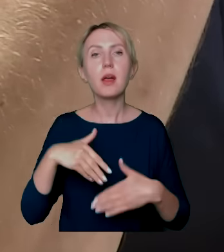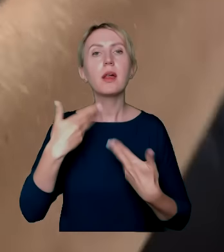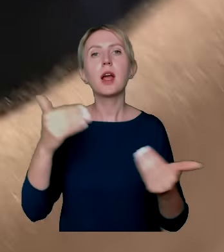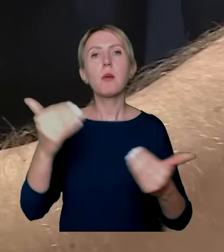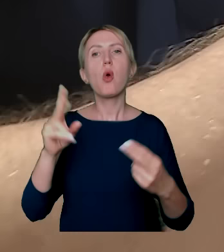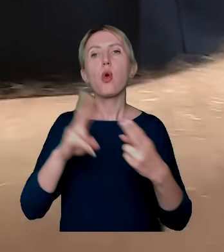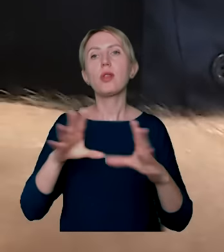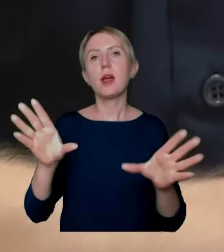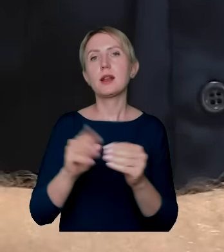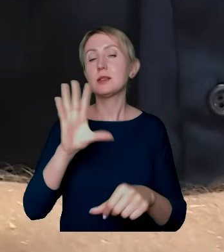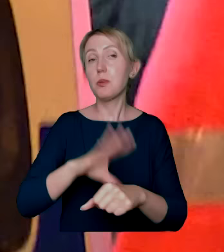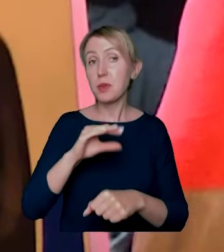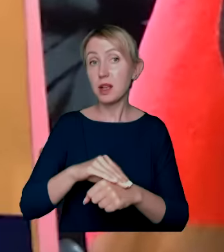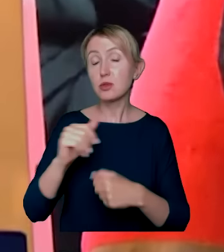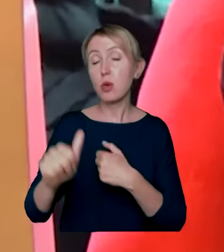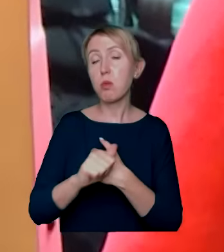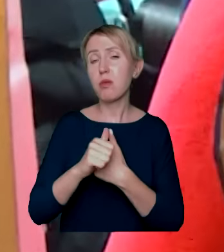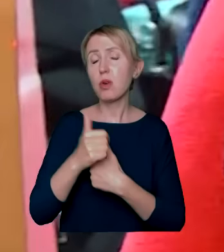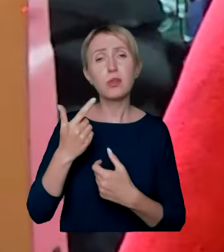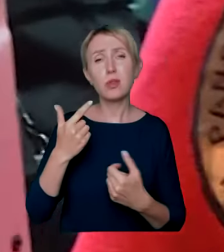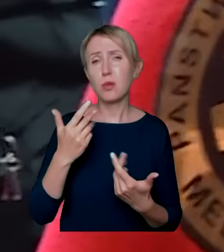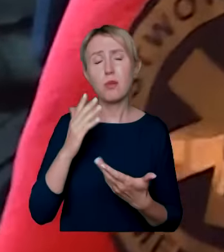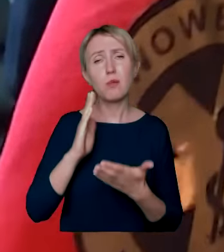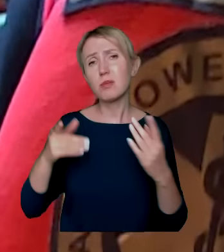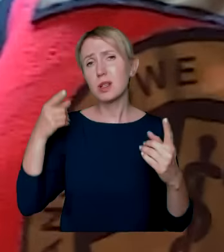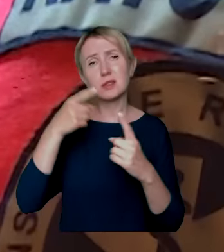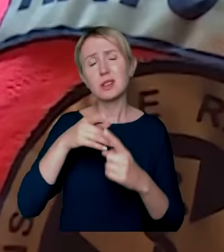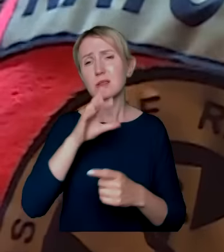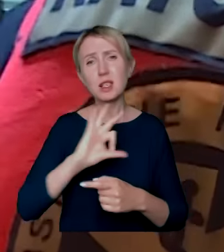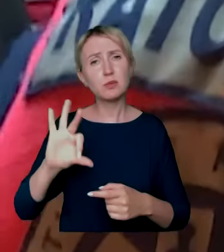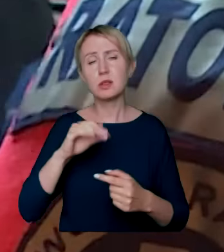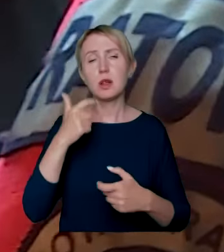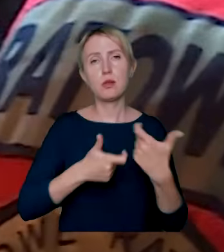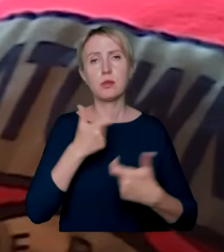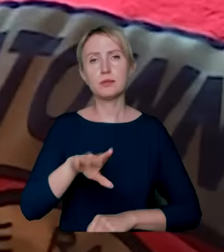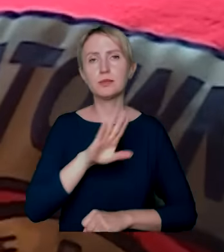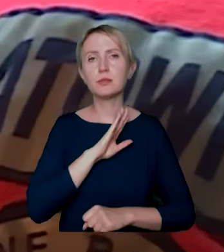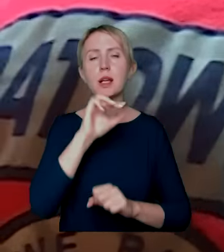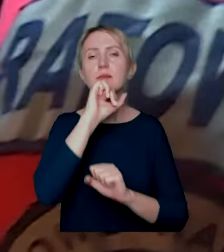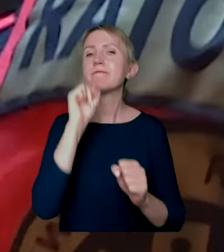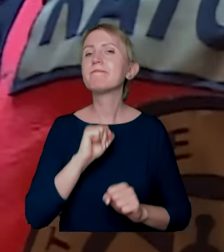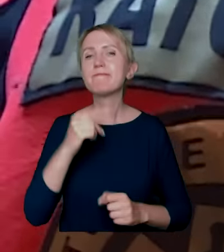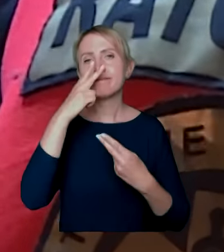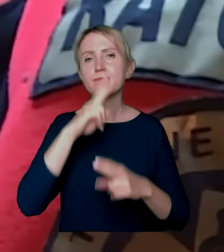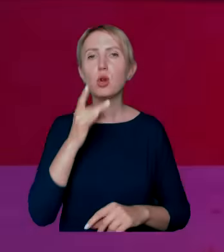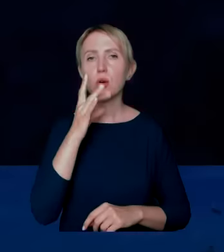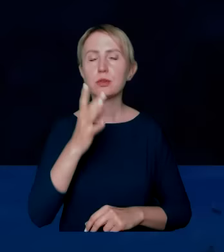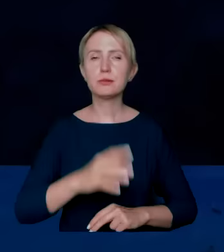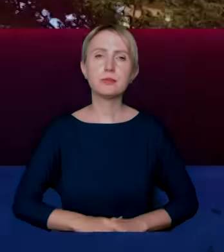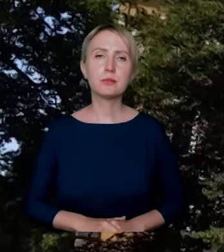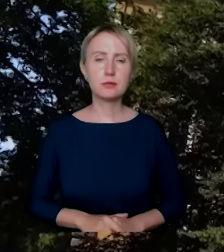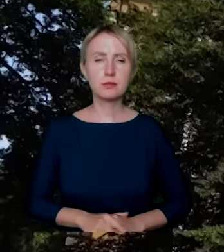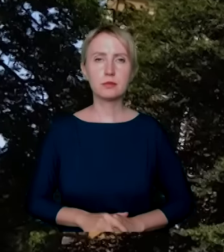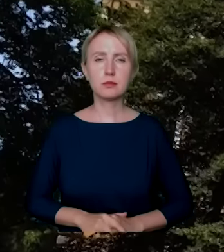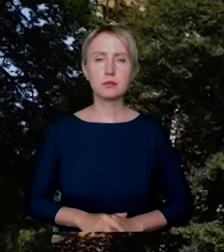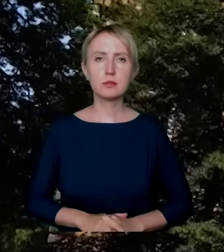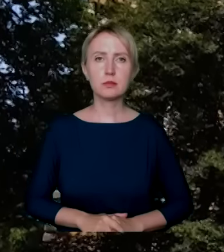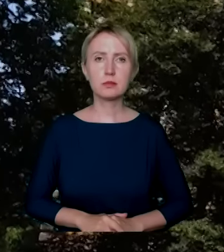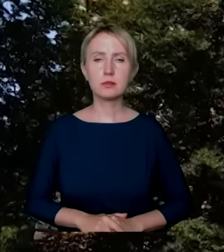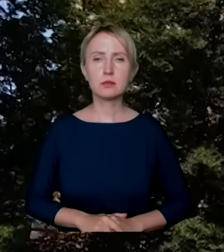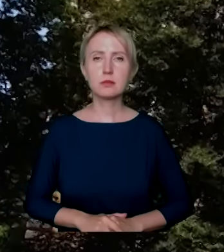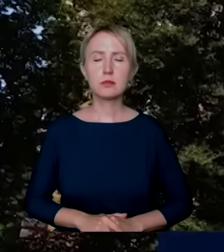psami, co doprowadziło do nieumyślnego spowodowania jej śmierci. Na razie jednak nikomu nie przedstawiono zarzutów w tej sprawie.